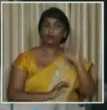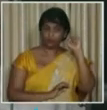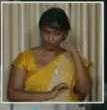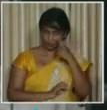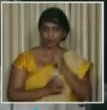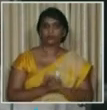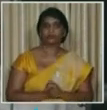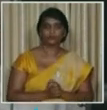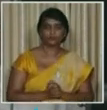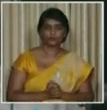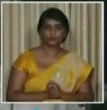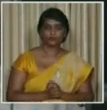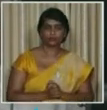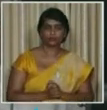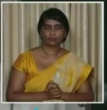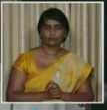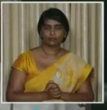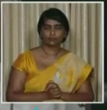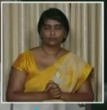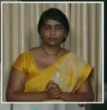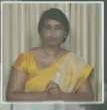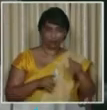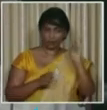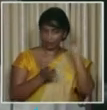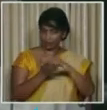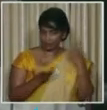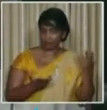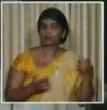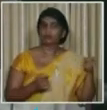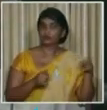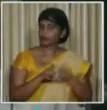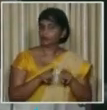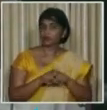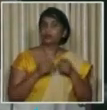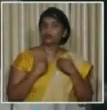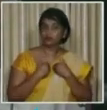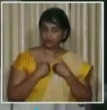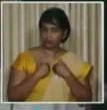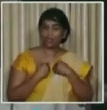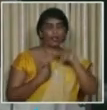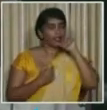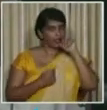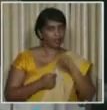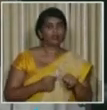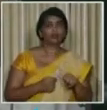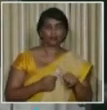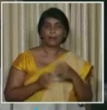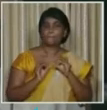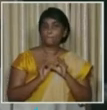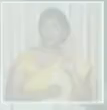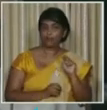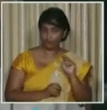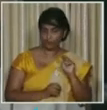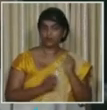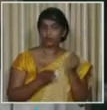කියන්නම්. පළ කාරණා දෙකක් තියෙනවා. එදා දැම්මේ නැතිවද අපිට ඇත්ත වශයෙන්ම අපි බිලියන් 20ක්